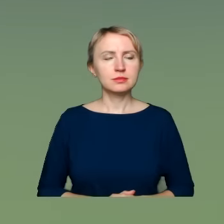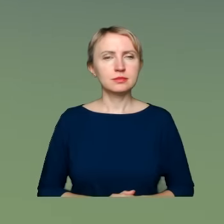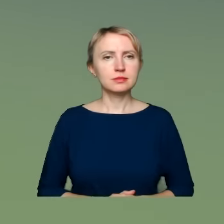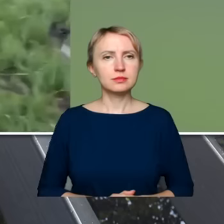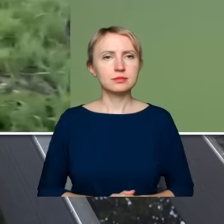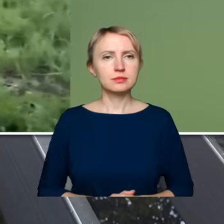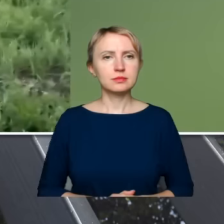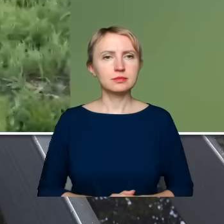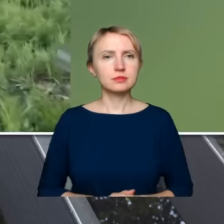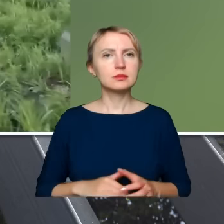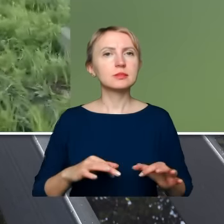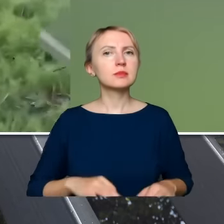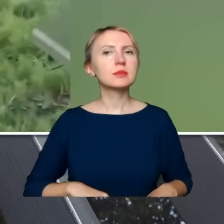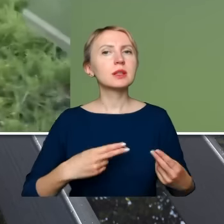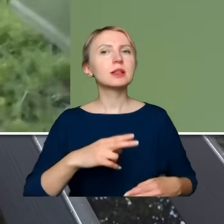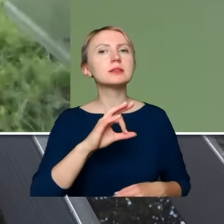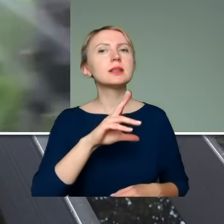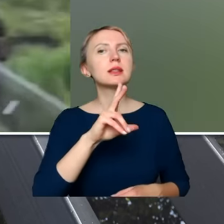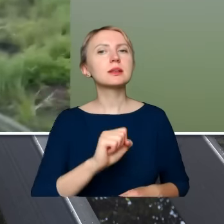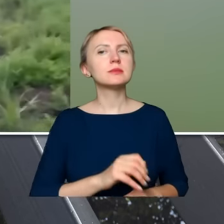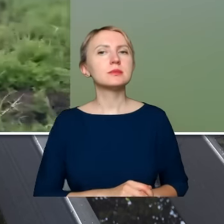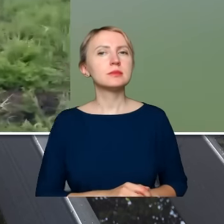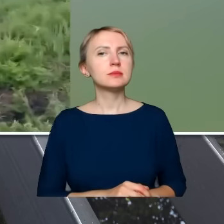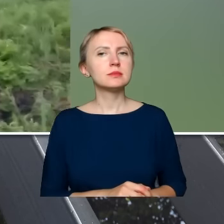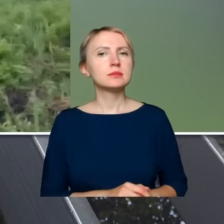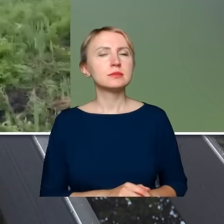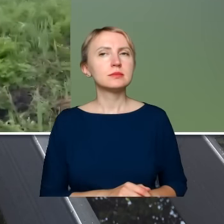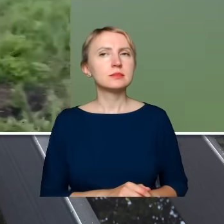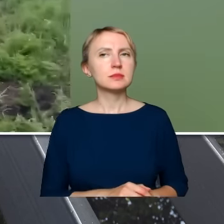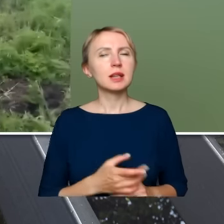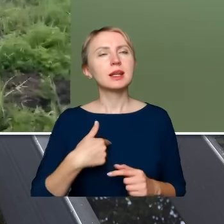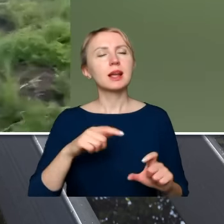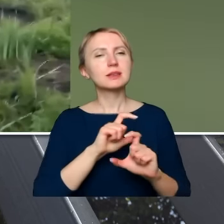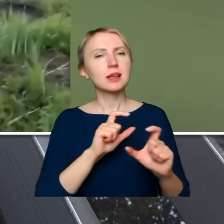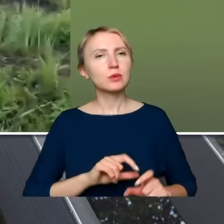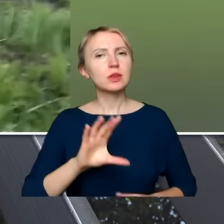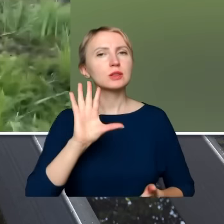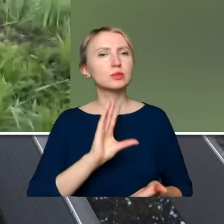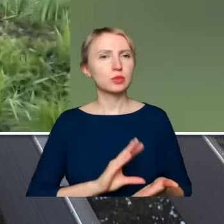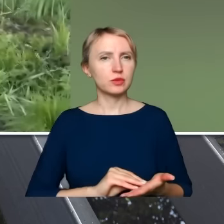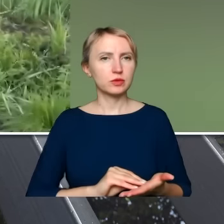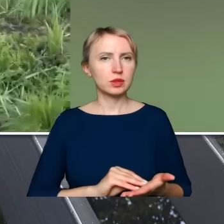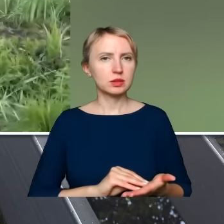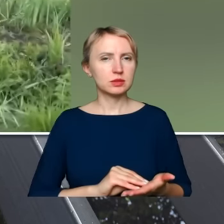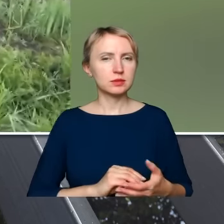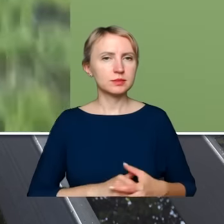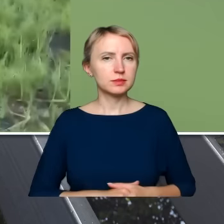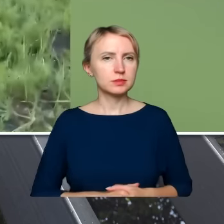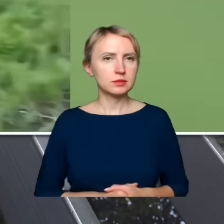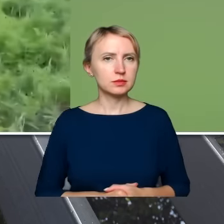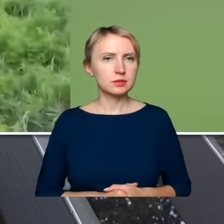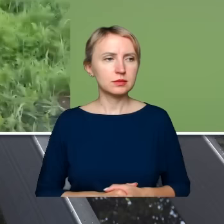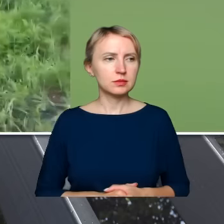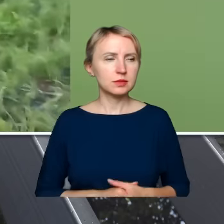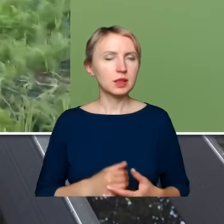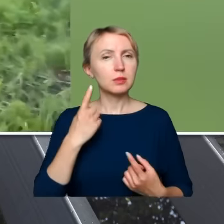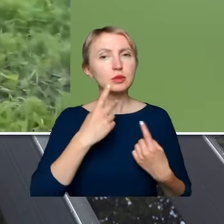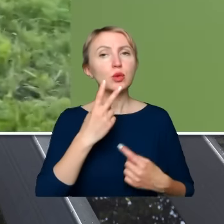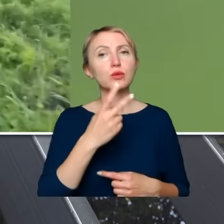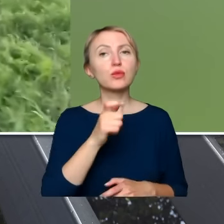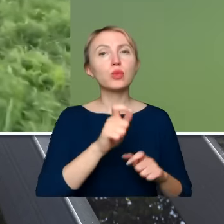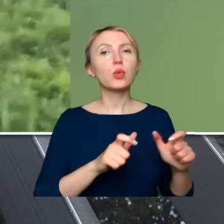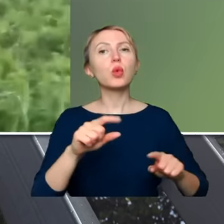Pan redaktor Semka? No ja cały czas powtarzam, już nie pierwszy raz, myślę o dwóch postaciach, które są